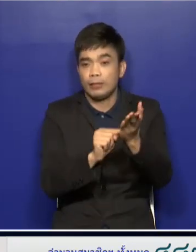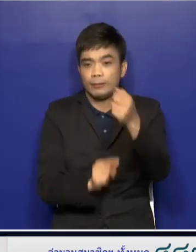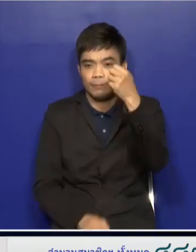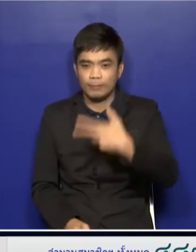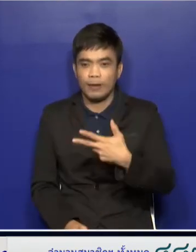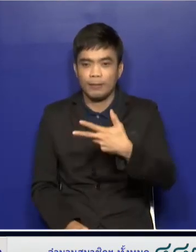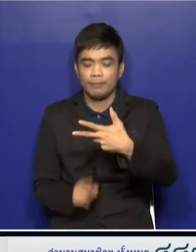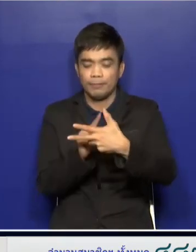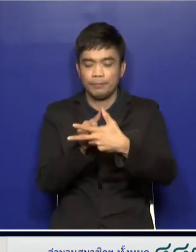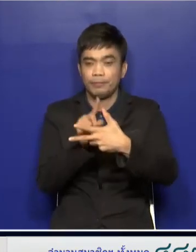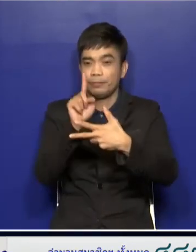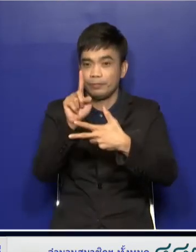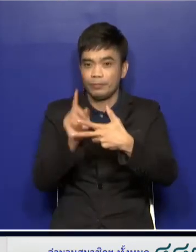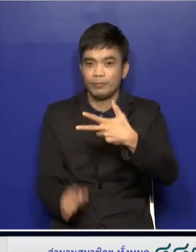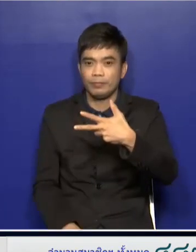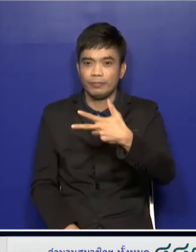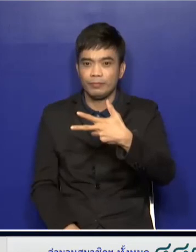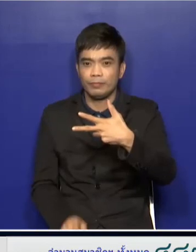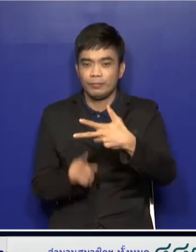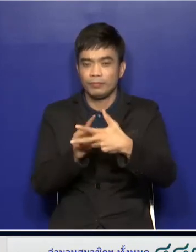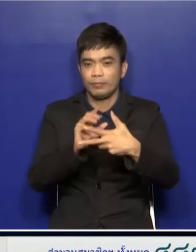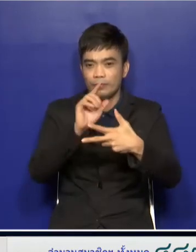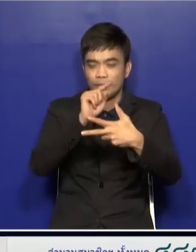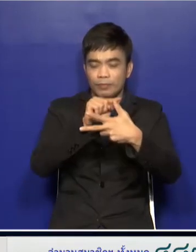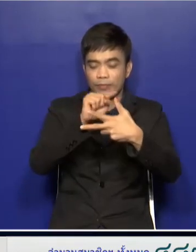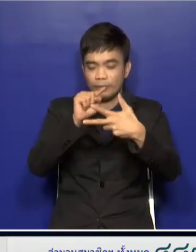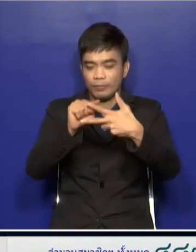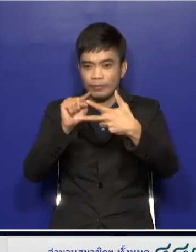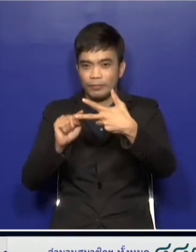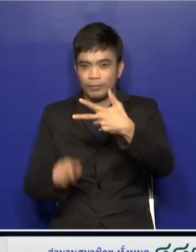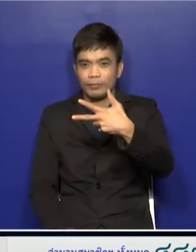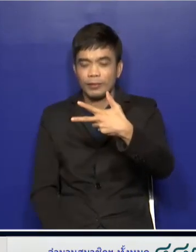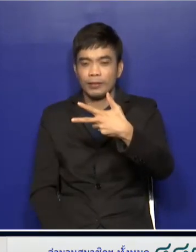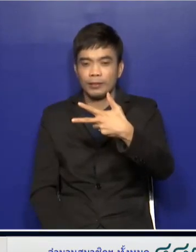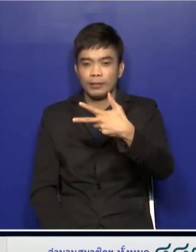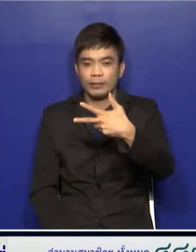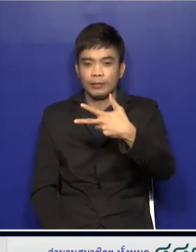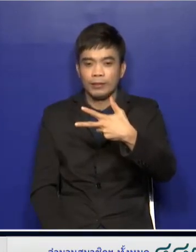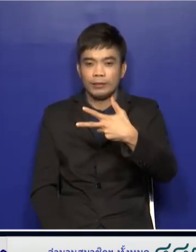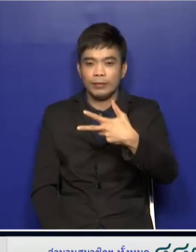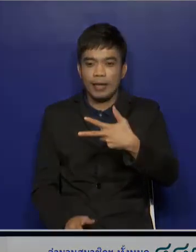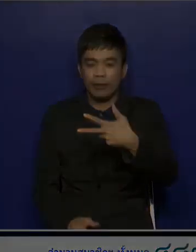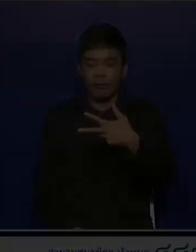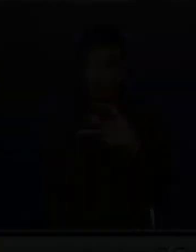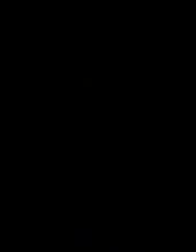คือ decentralize ครับopen แล้วก็ reform ครับขอบคุณท่านประธานครับ ขอบคุณครับท่าน